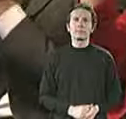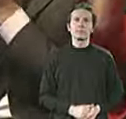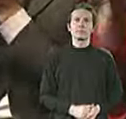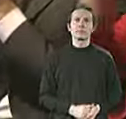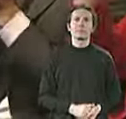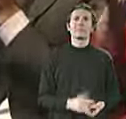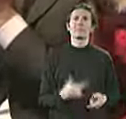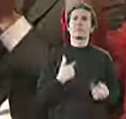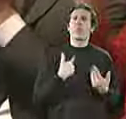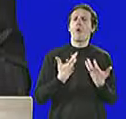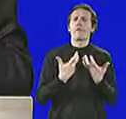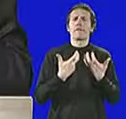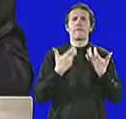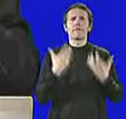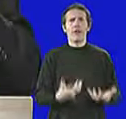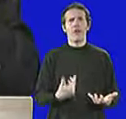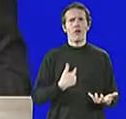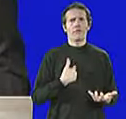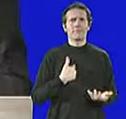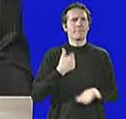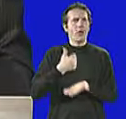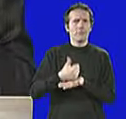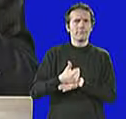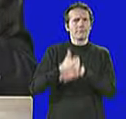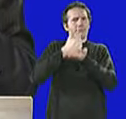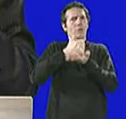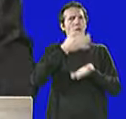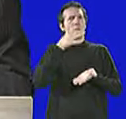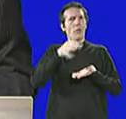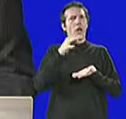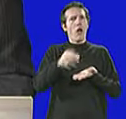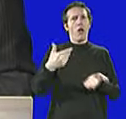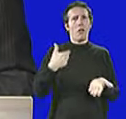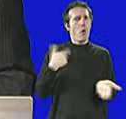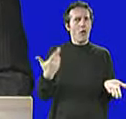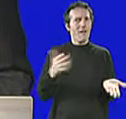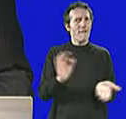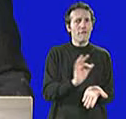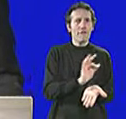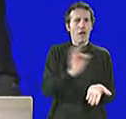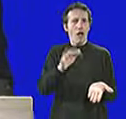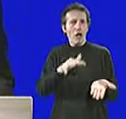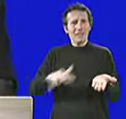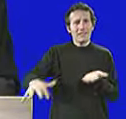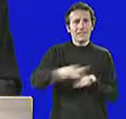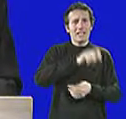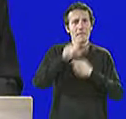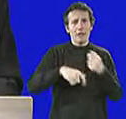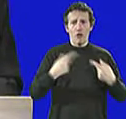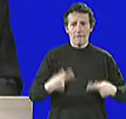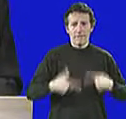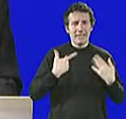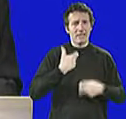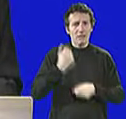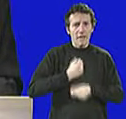Je veux être le porte-parole de cette France qui veut vivre de son